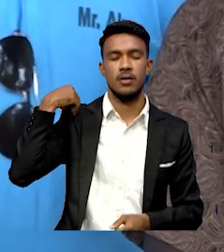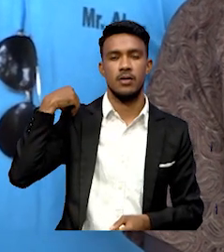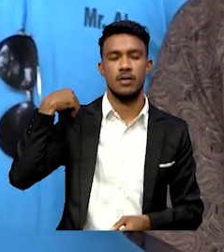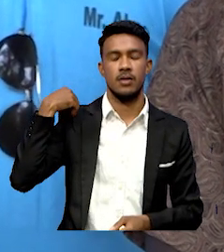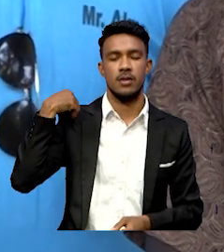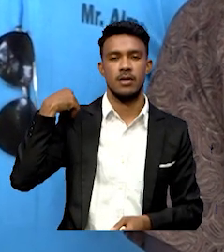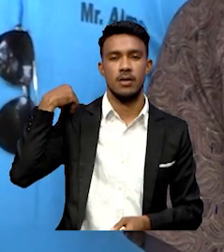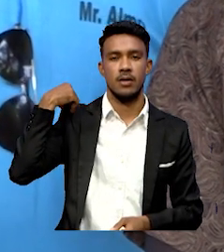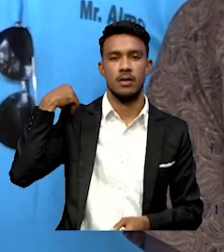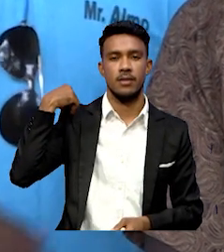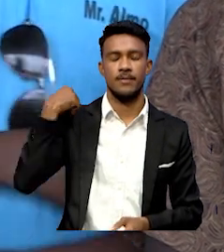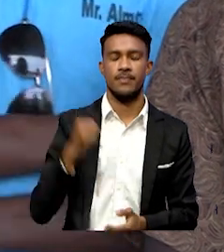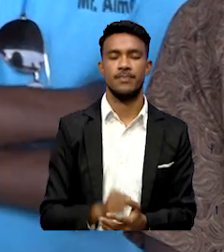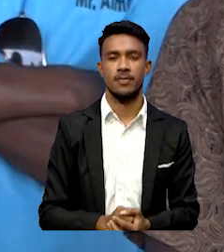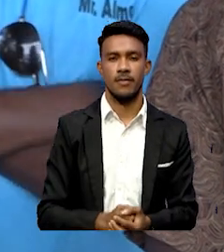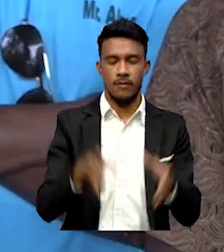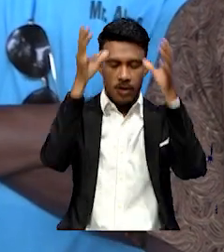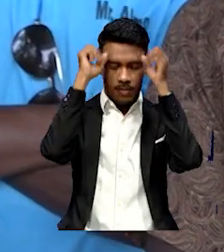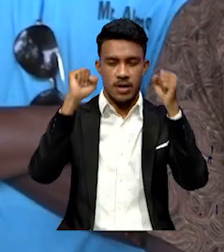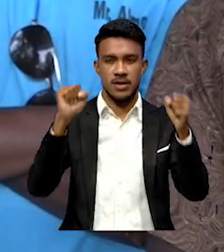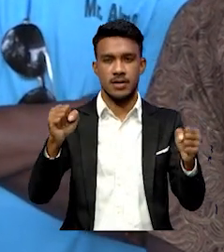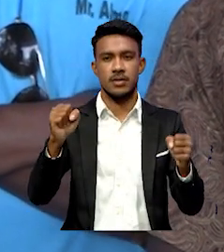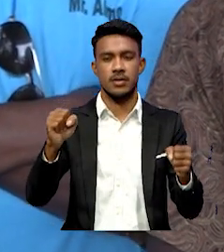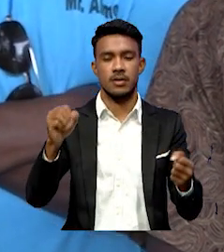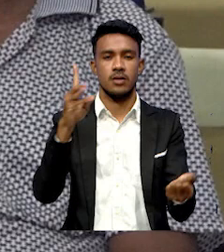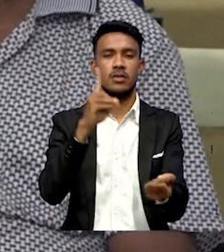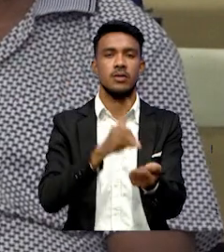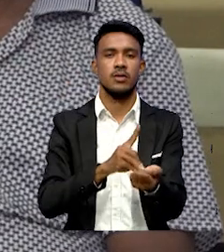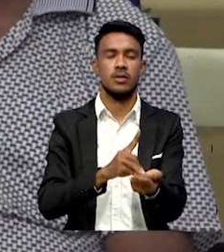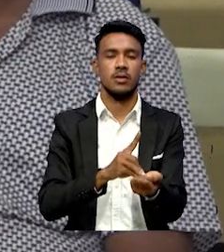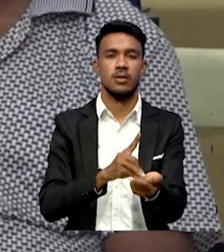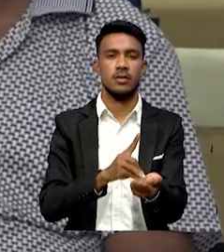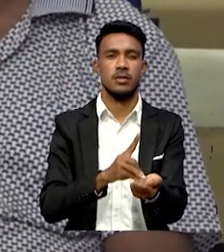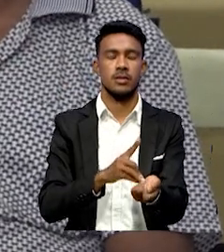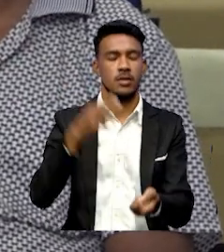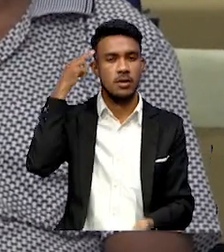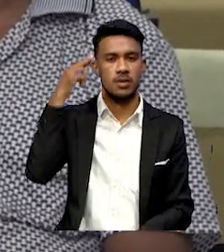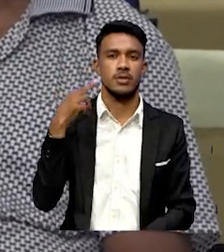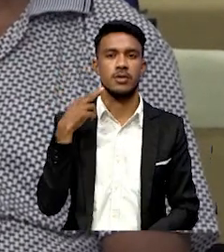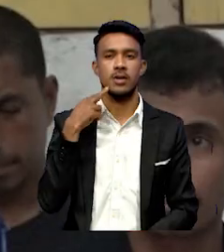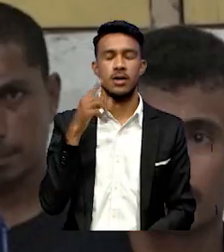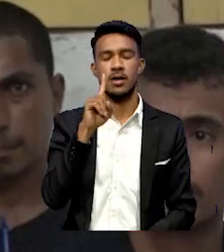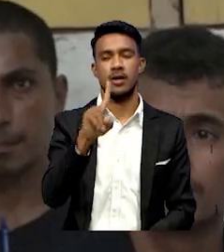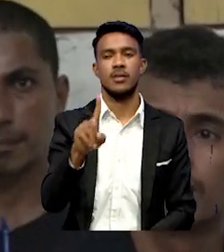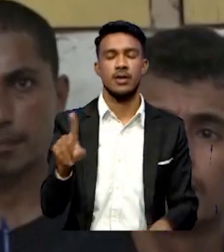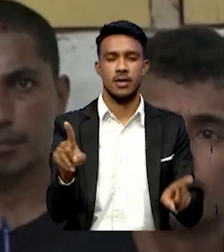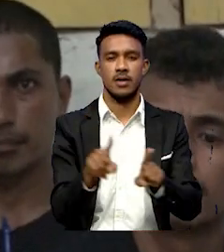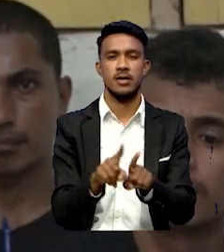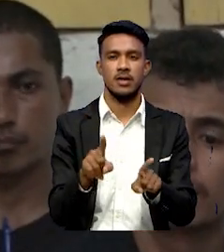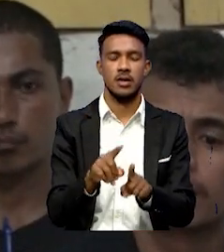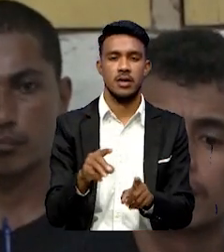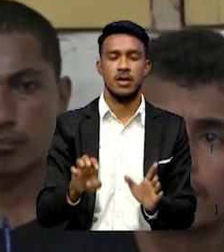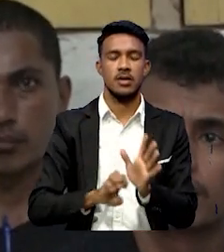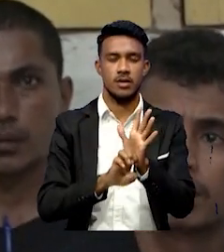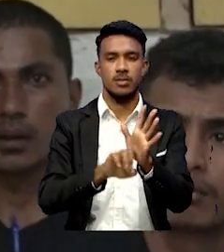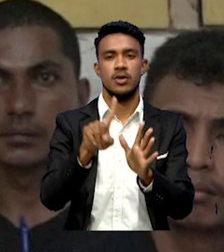kandidatu presiden republik Dr. Ramos Horta idane maka saya hanya semata dalam ba